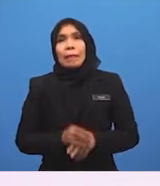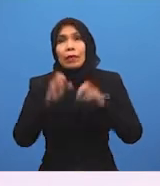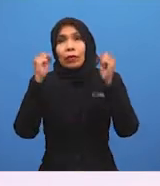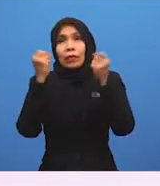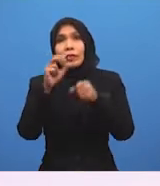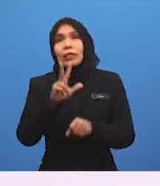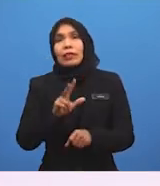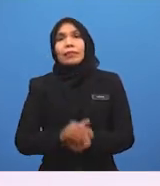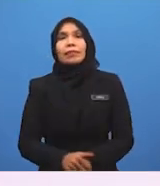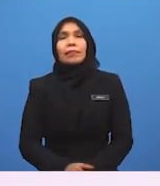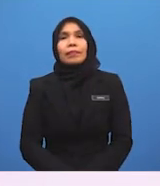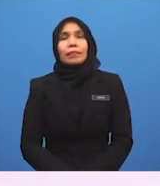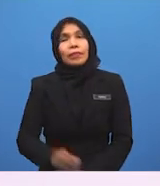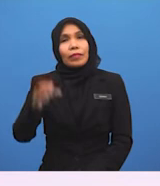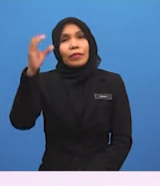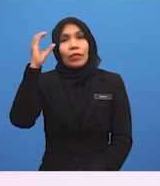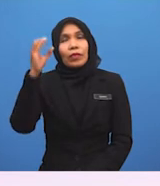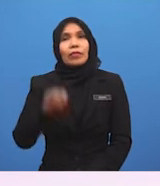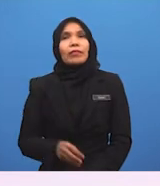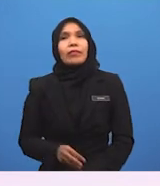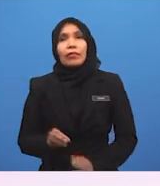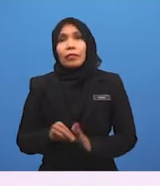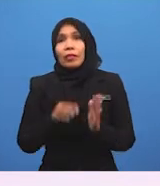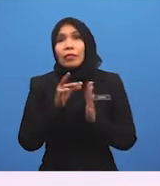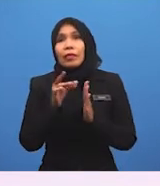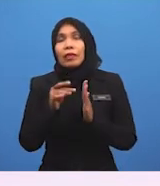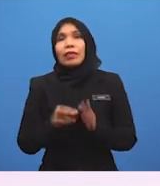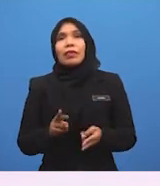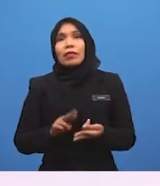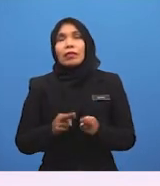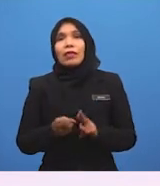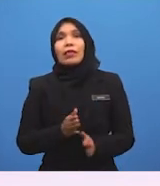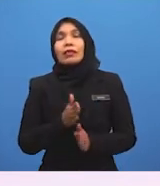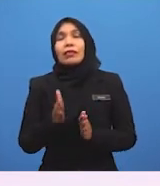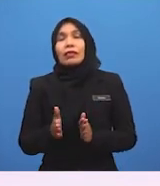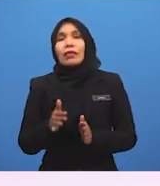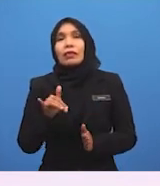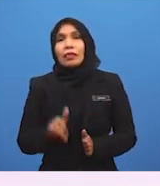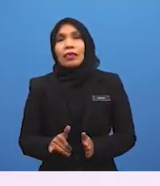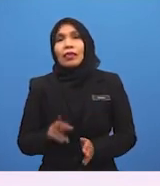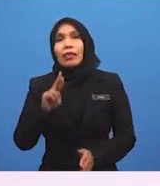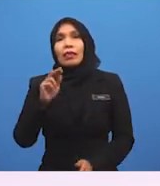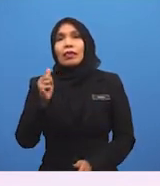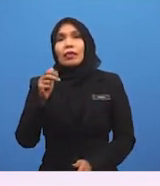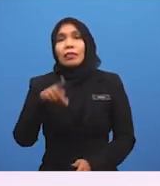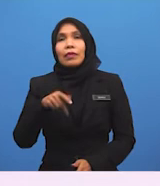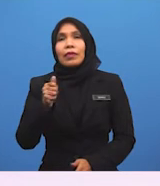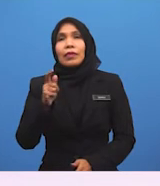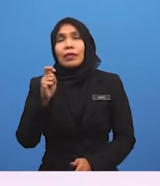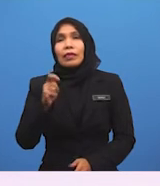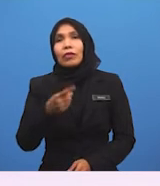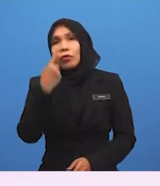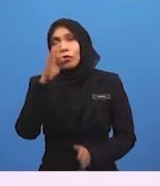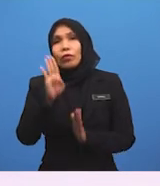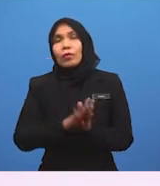ketiga, Chong memilih rakan jiran yang rapat sahaja untuk